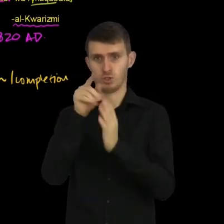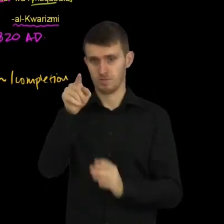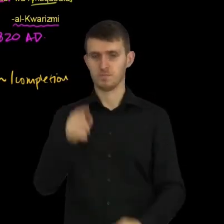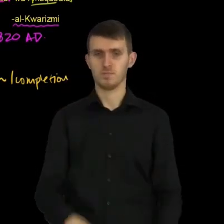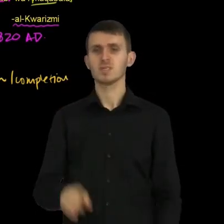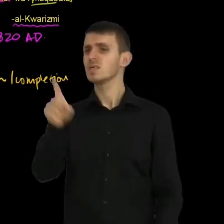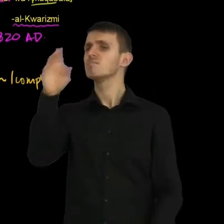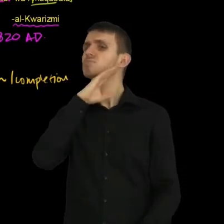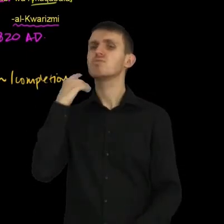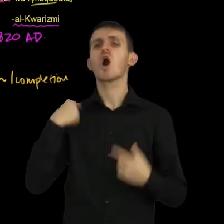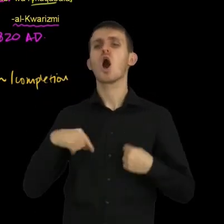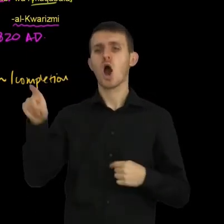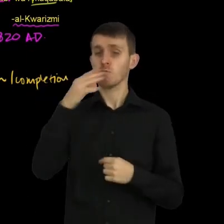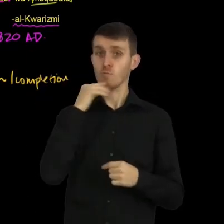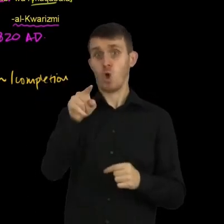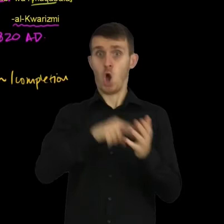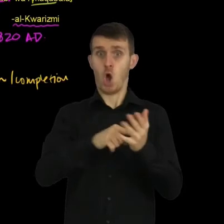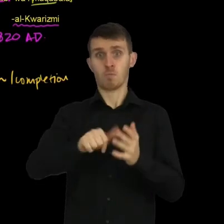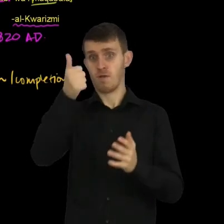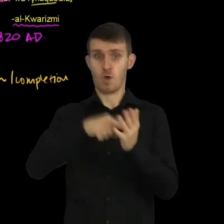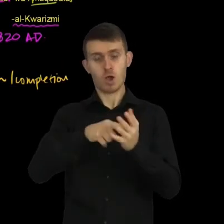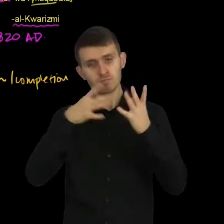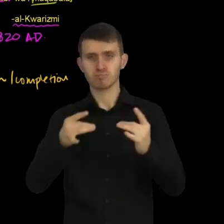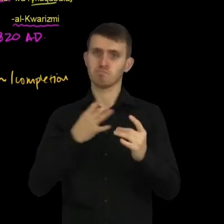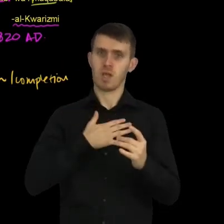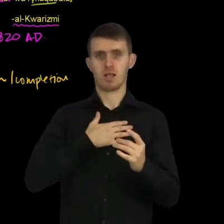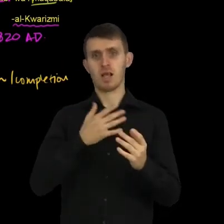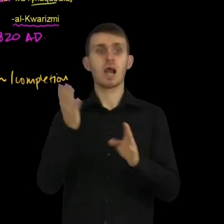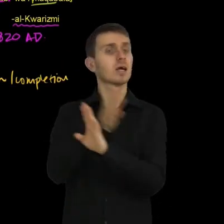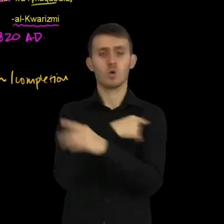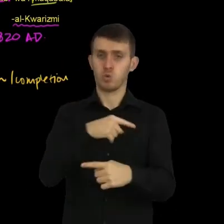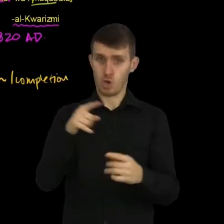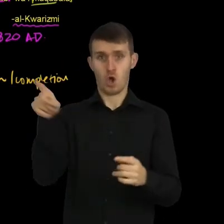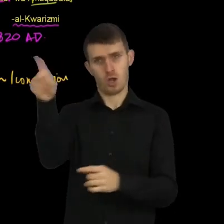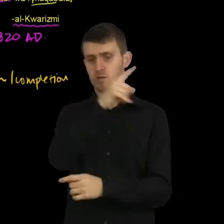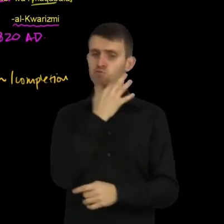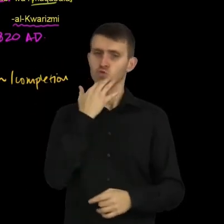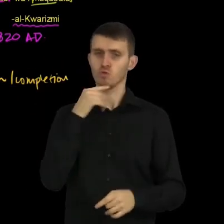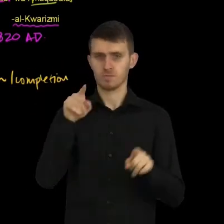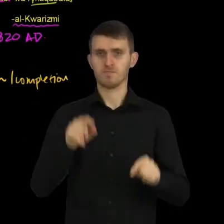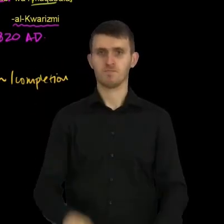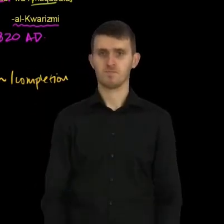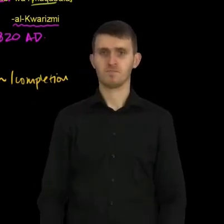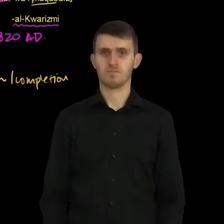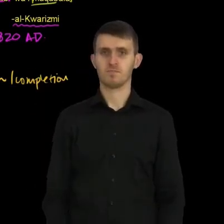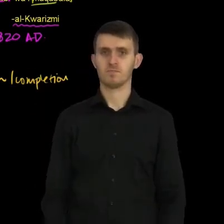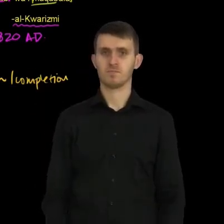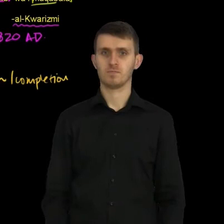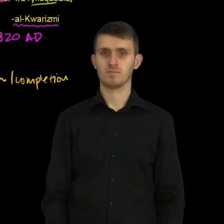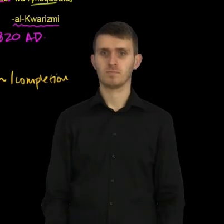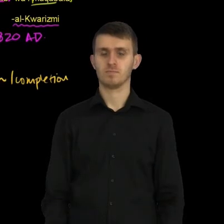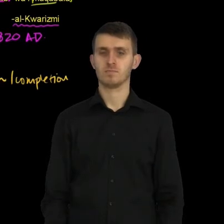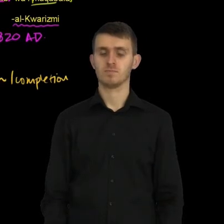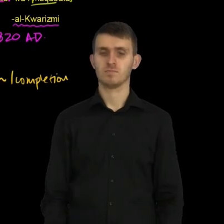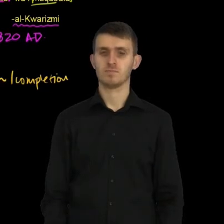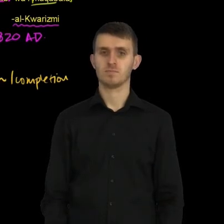współczesnego przyjęła wiele znanych nam współcześnie pojęć na przykład równoważenie